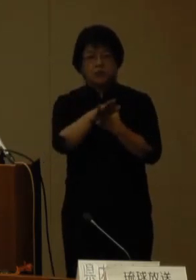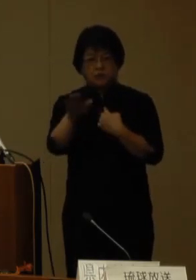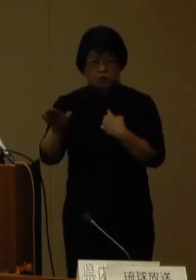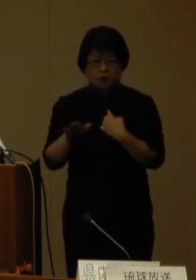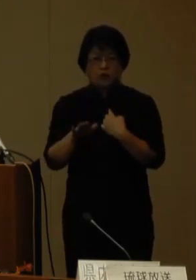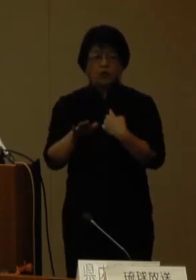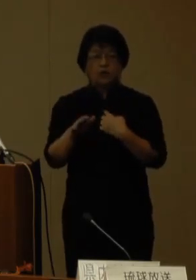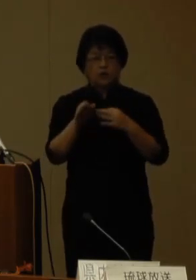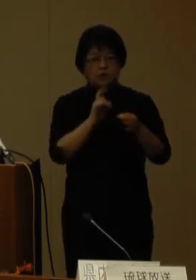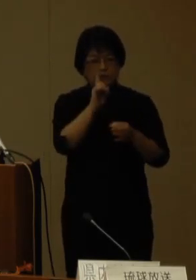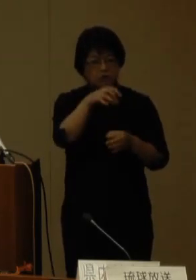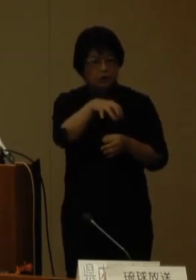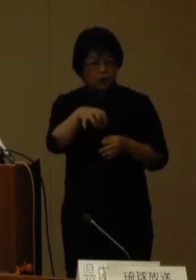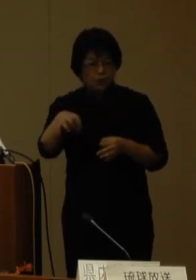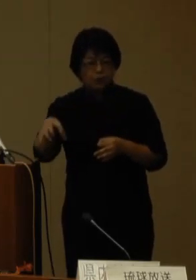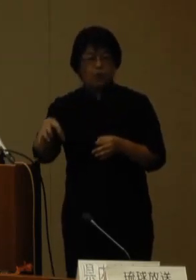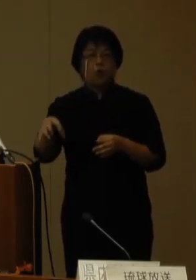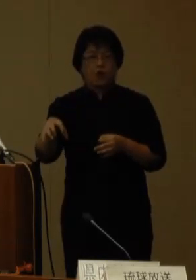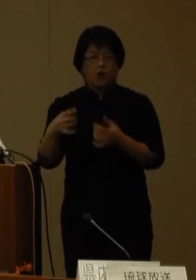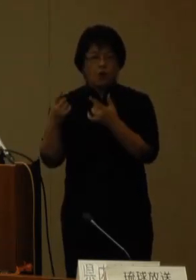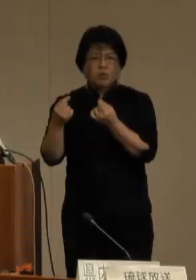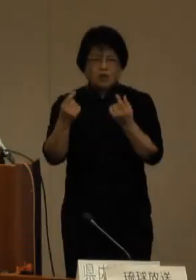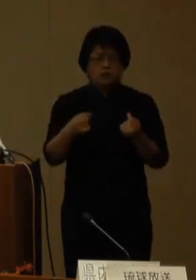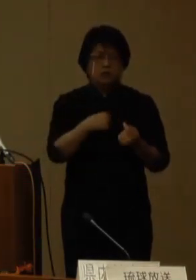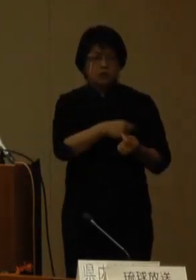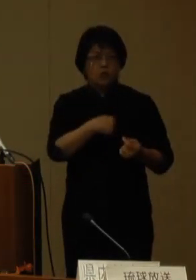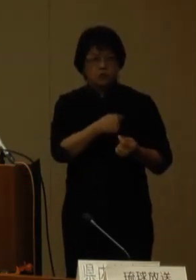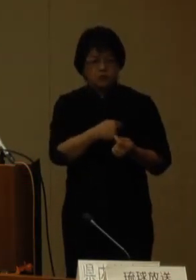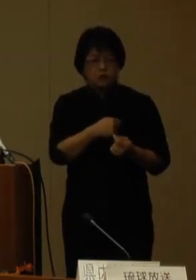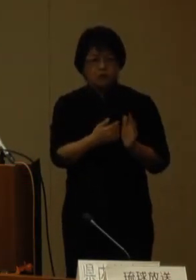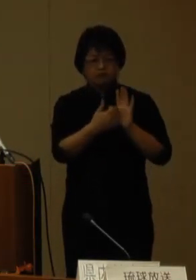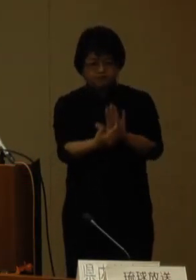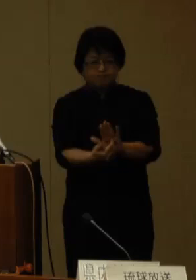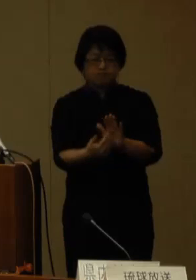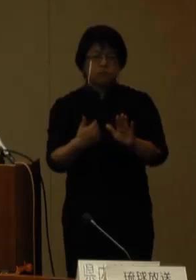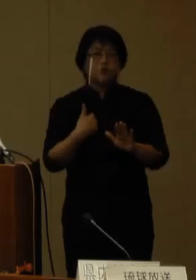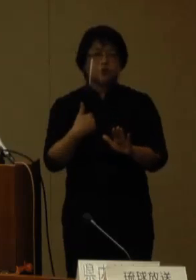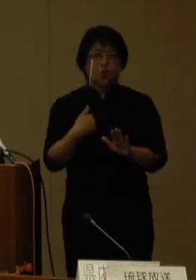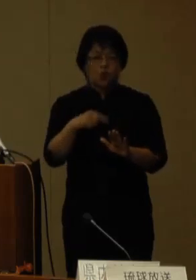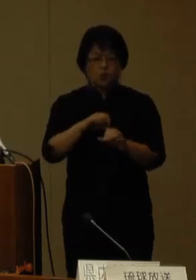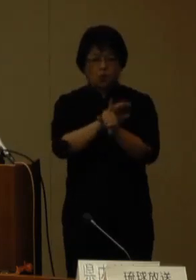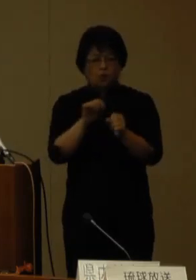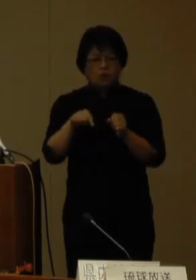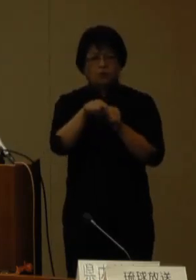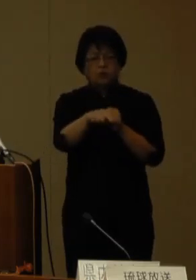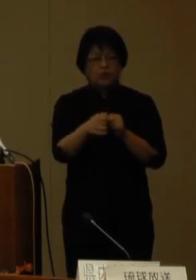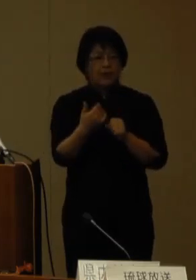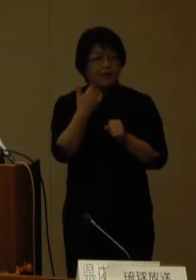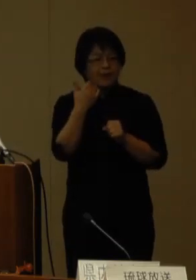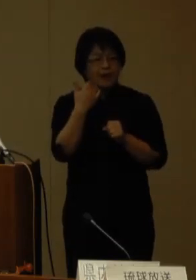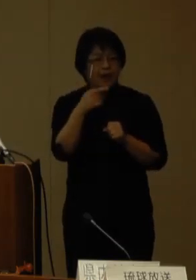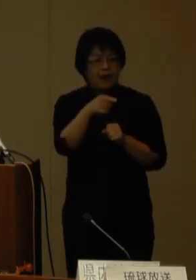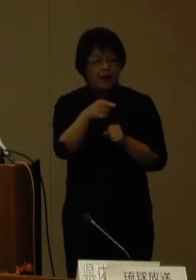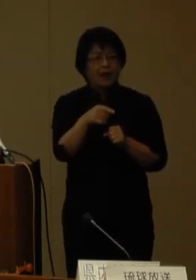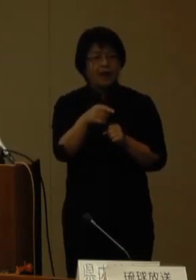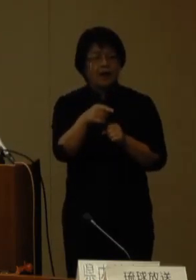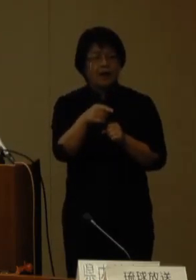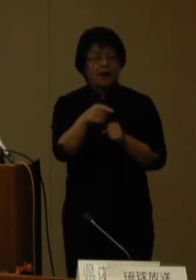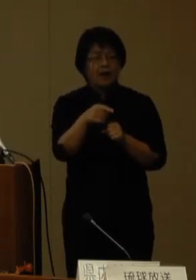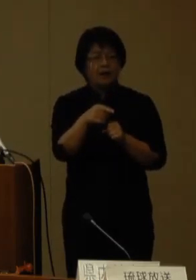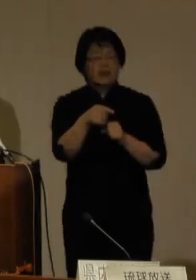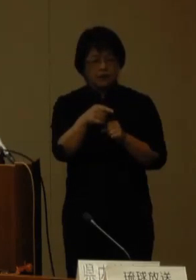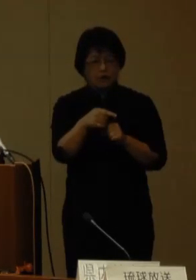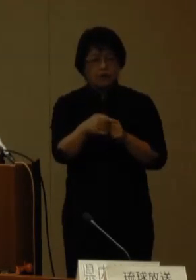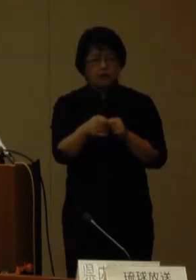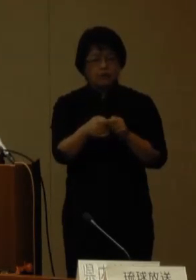店舗一店舗が同じ気持ちで抑え込んでいかないと、コロナウイルスは誰かがやったから抑えられるものではないと思います